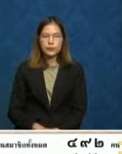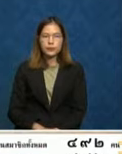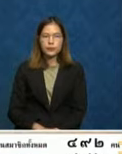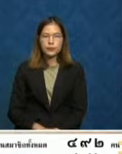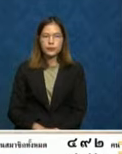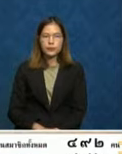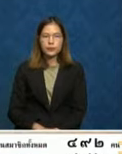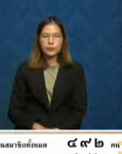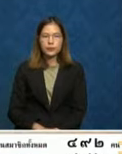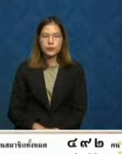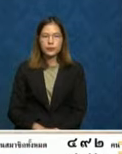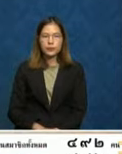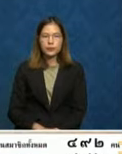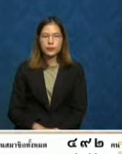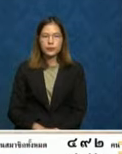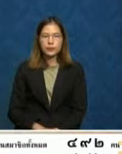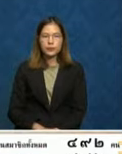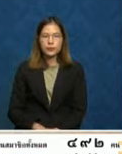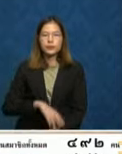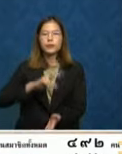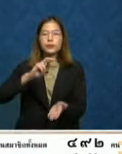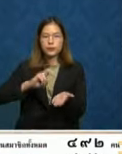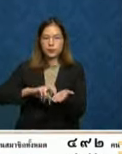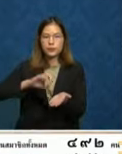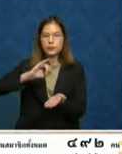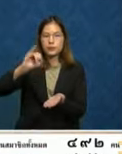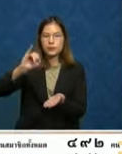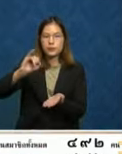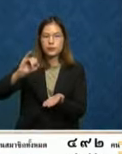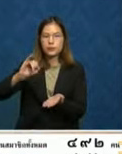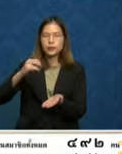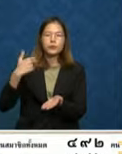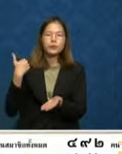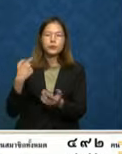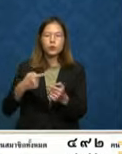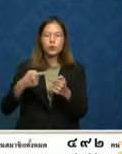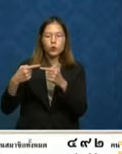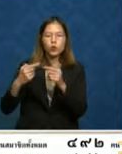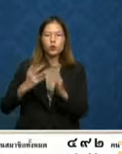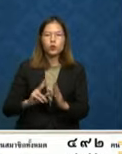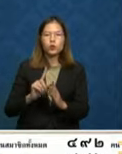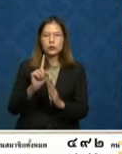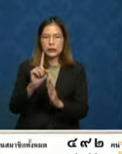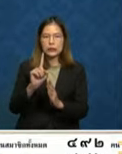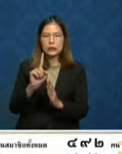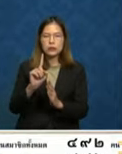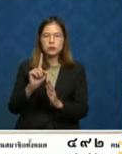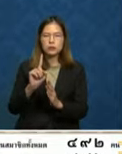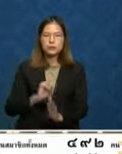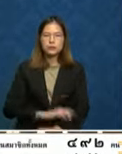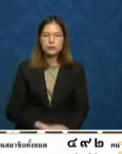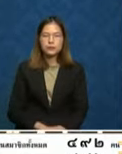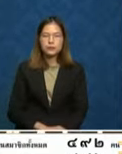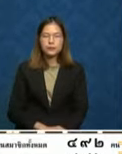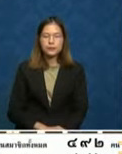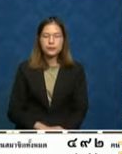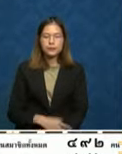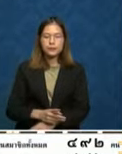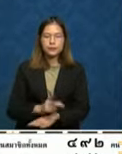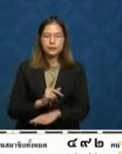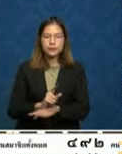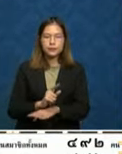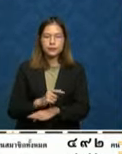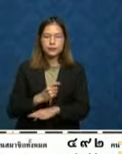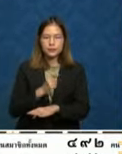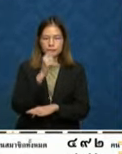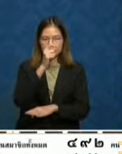ครับผู้รรองถูกต้องครับต่อไปพรรคประชาชาติครับ 1ท่านครับเรียนเชิญฮะขบเรียนท่านประธานสภาผู้